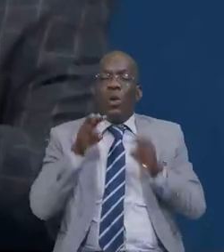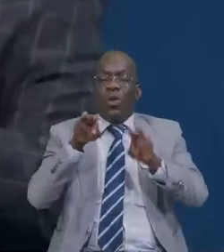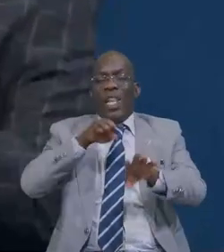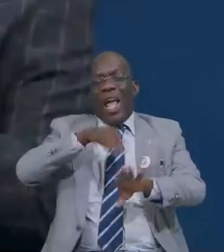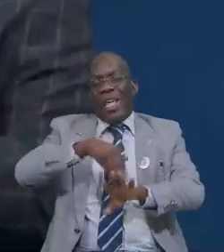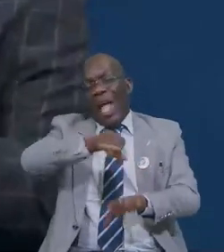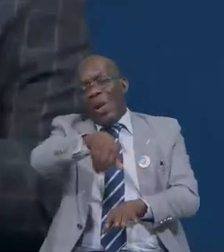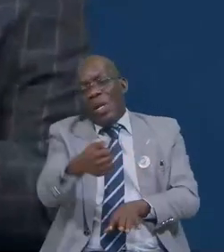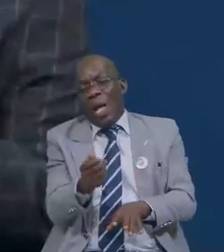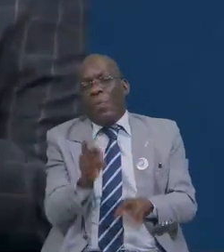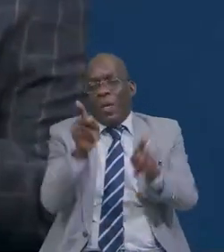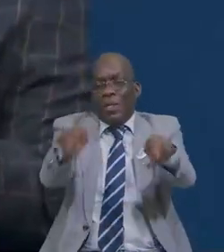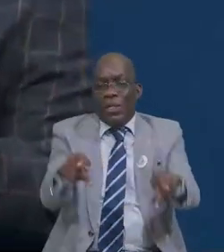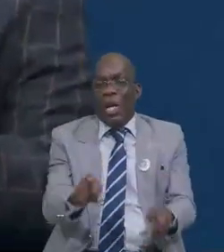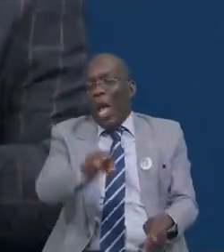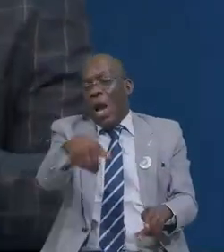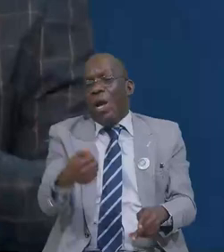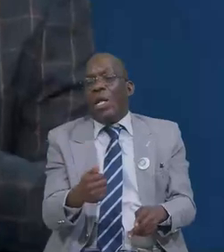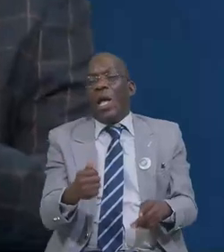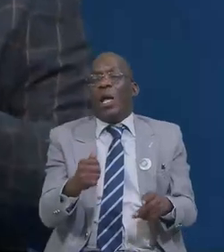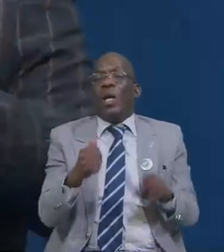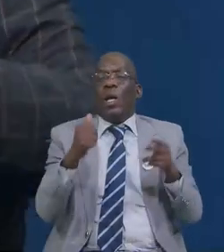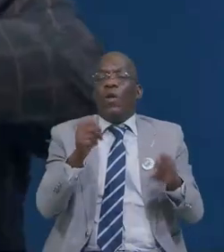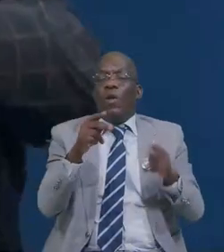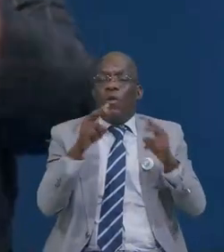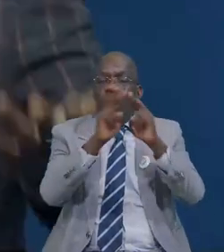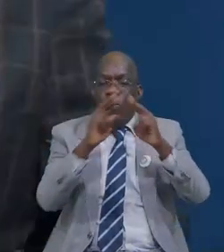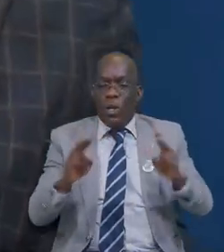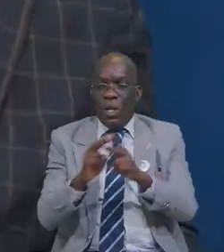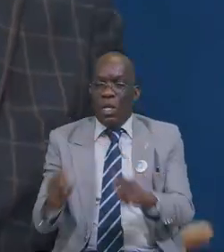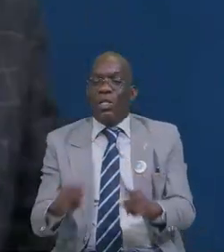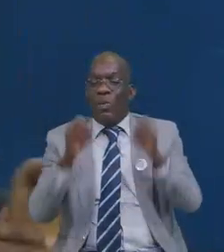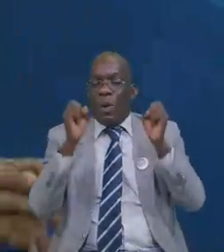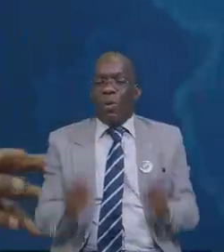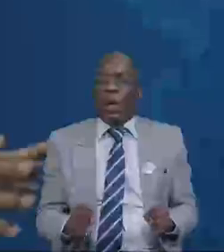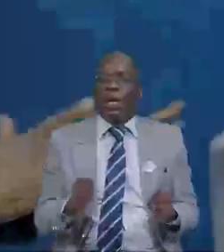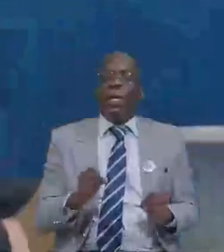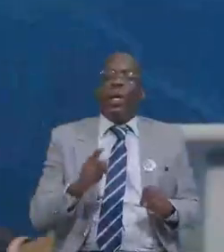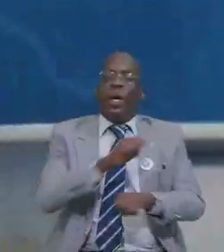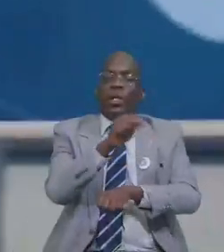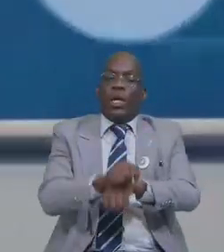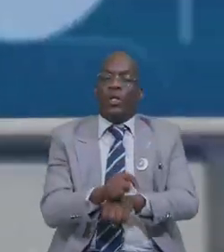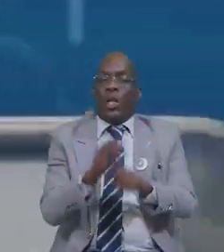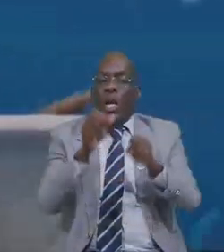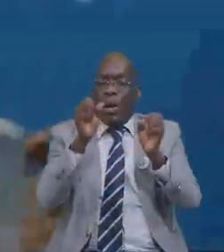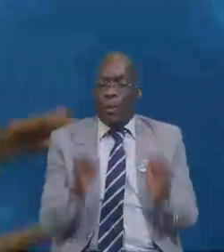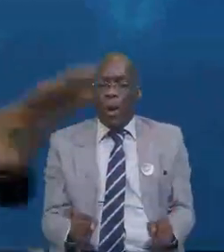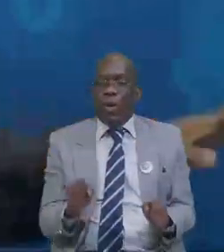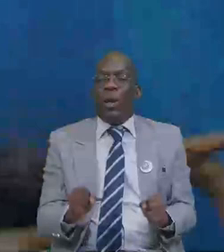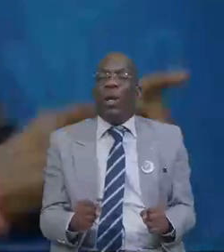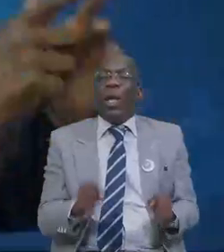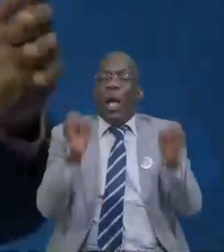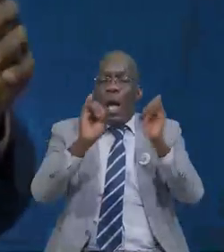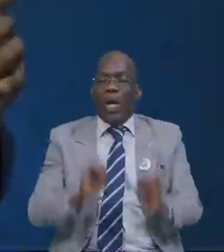regardes pas une autre puissance humaine, puissance du village, puissance traditionnelle, ou